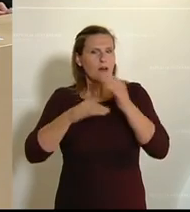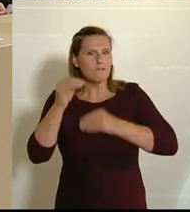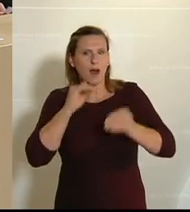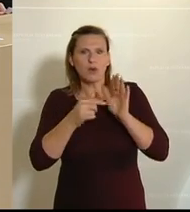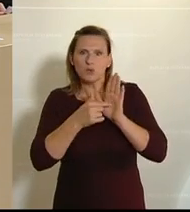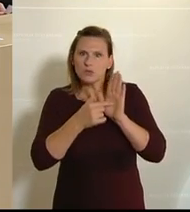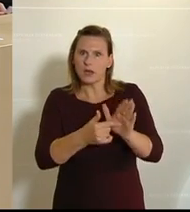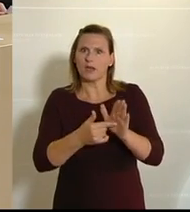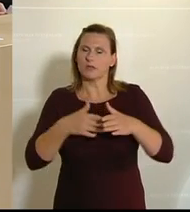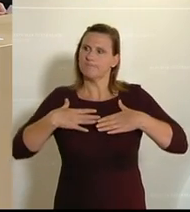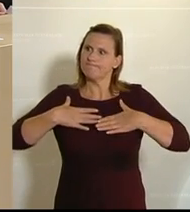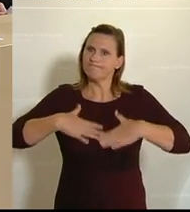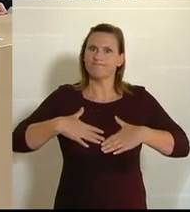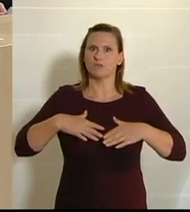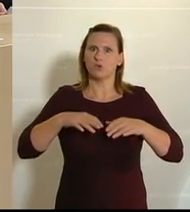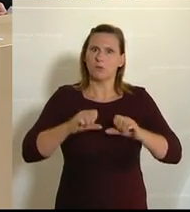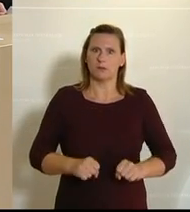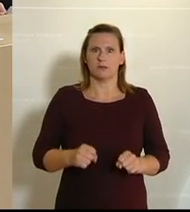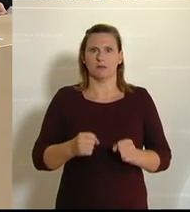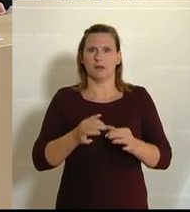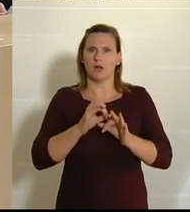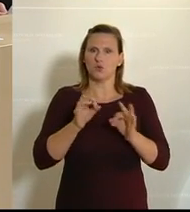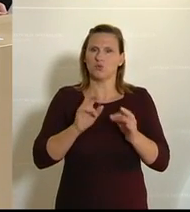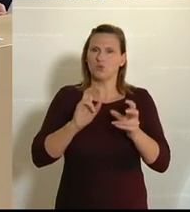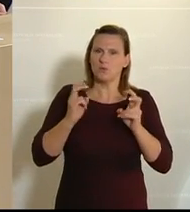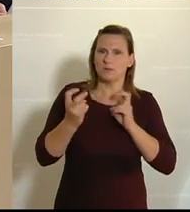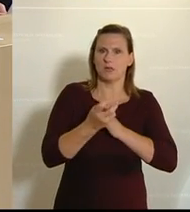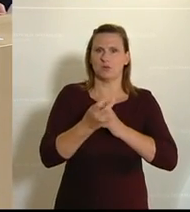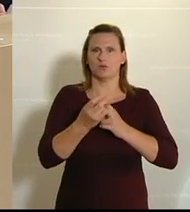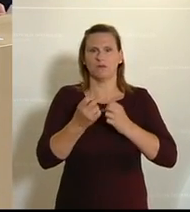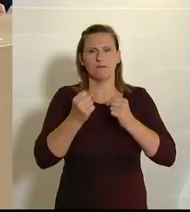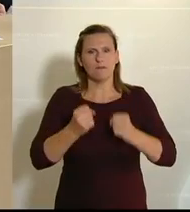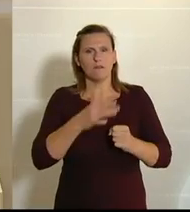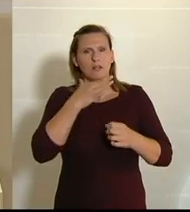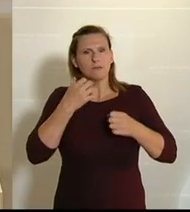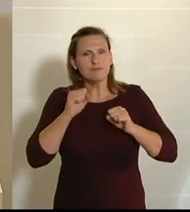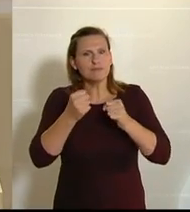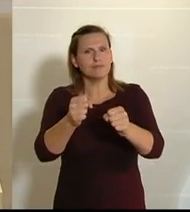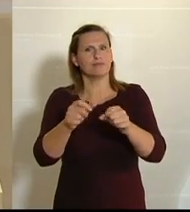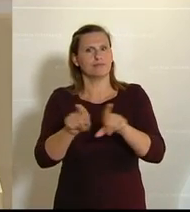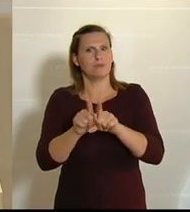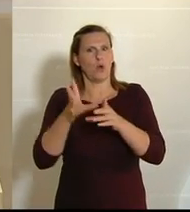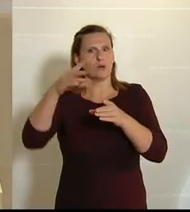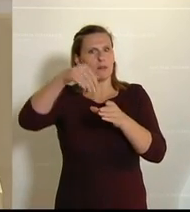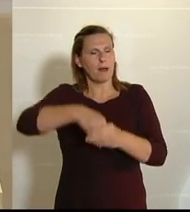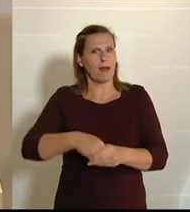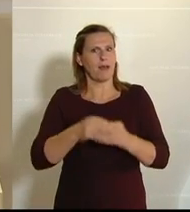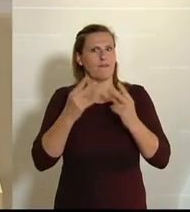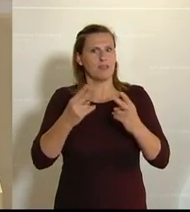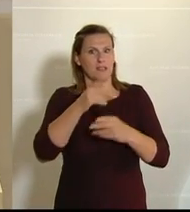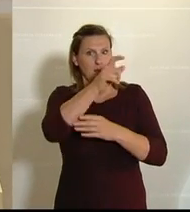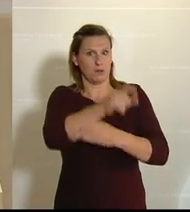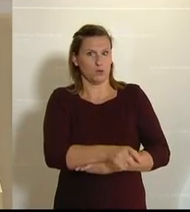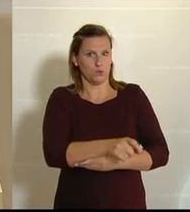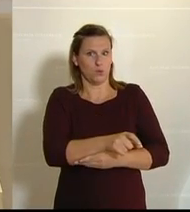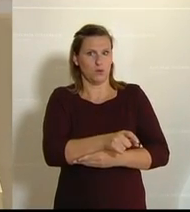gezeigt, dass sie extrem gut umsetzen kann, extrem engagiert ist. Sie war maßgeblich involviert in